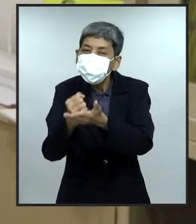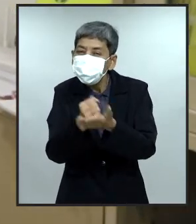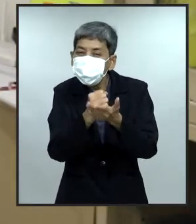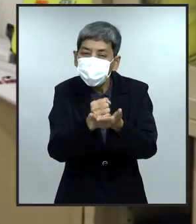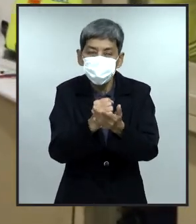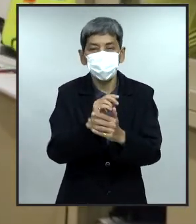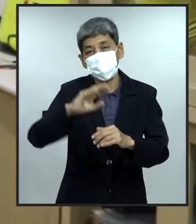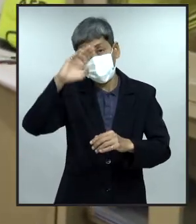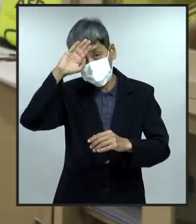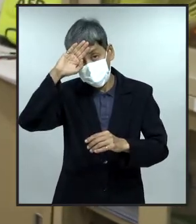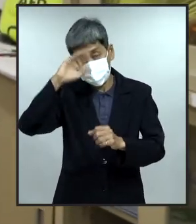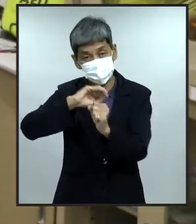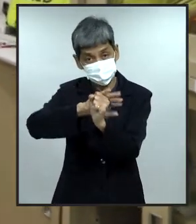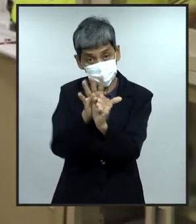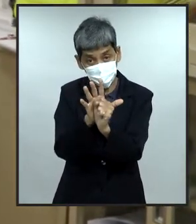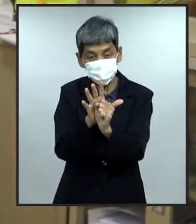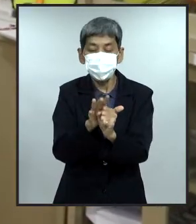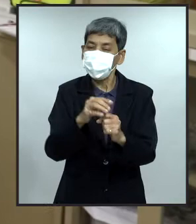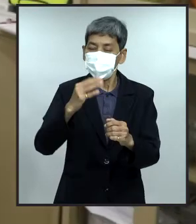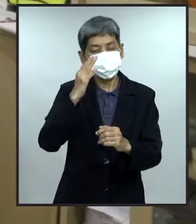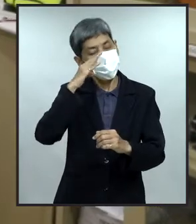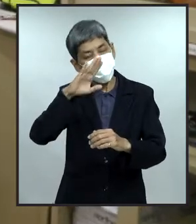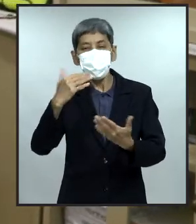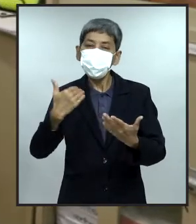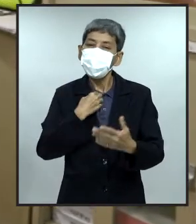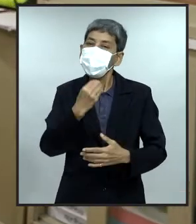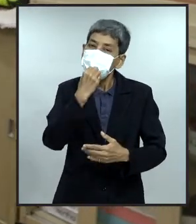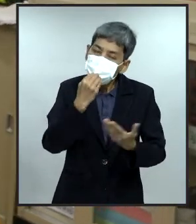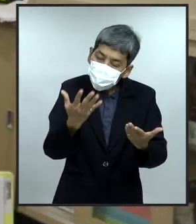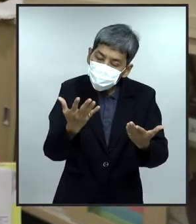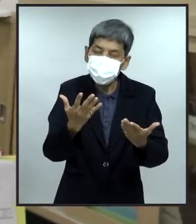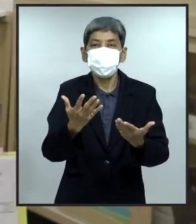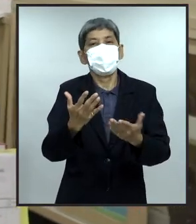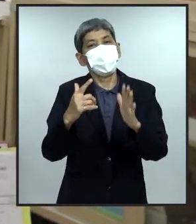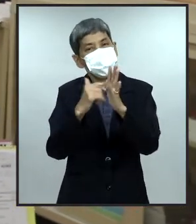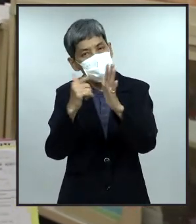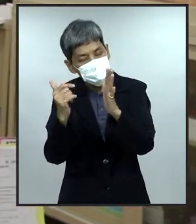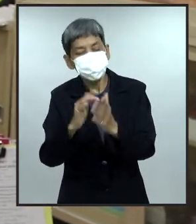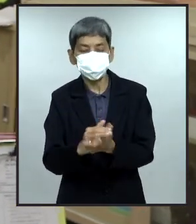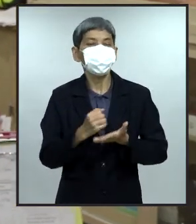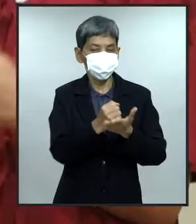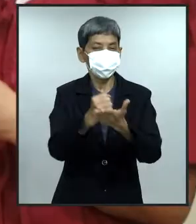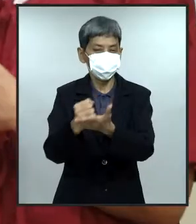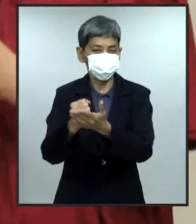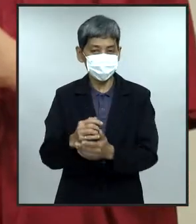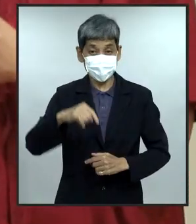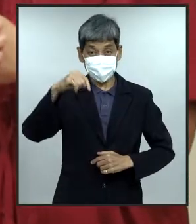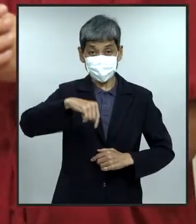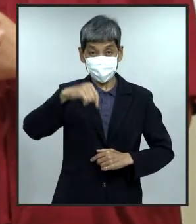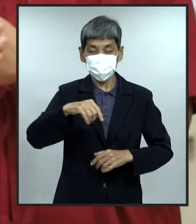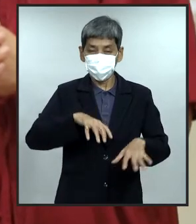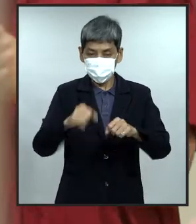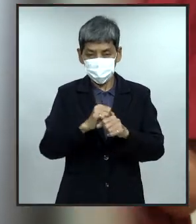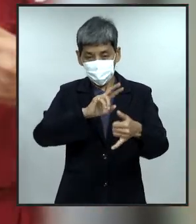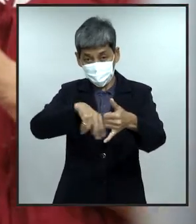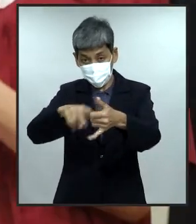ให้กับผู้พิการทางสายตาที่อยู่ทางด้านในนะคะไม่ว่าจะเป็นเรื่องอาหารนะคะเรื่องยาค่ะนะคะทีนี้ในส่วนของกระบวนการดูแล